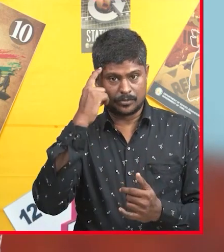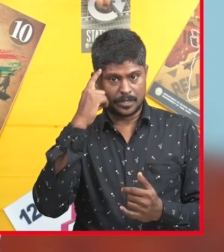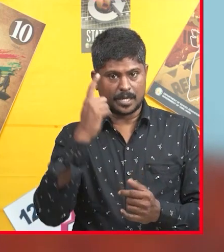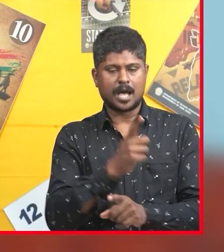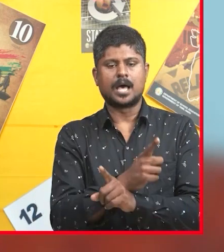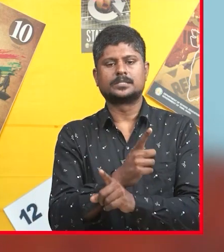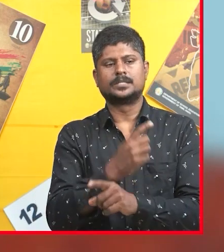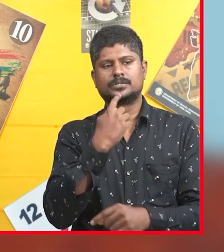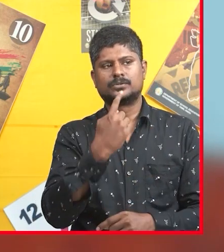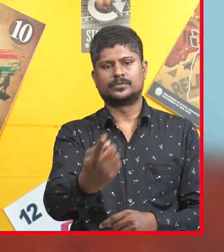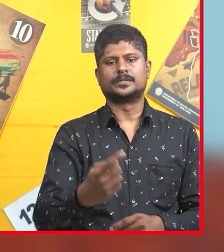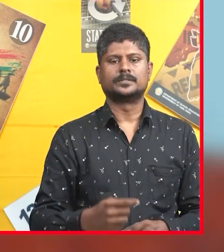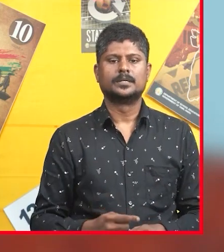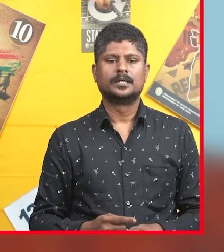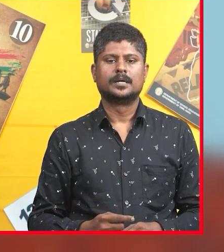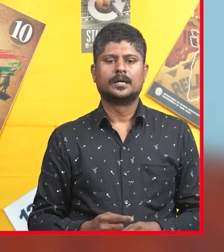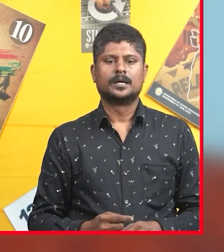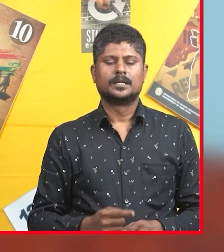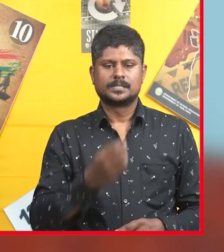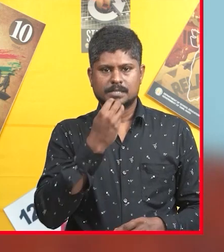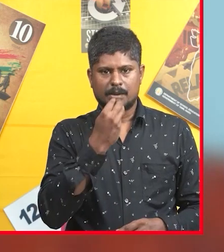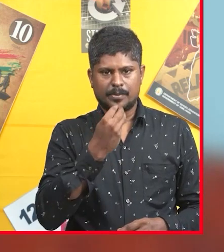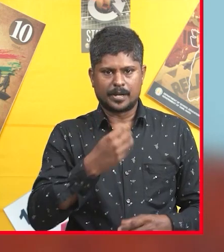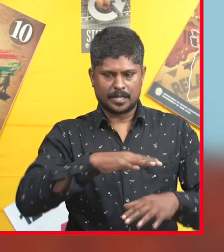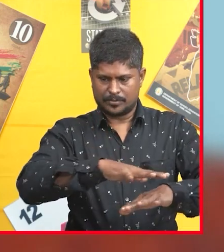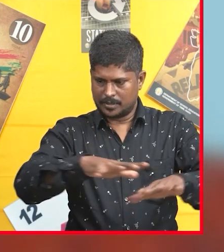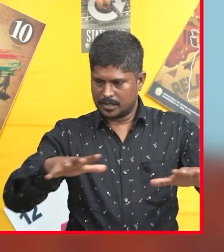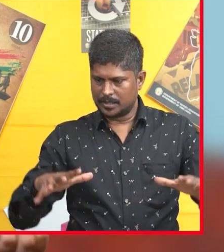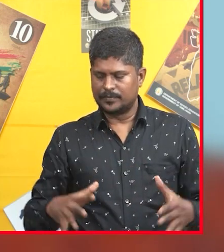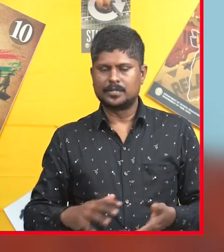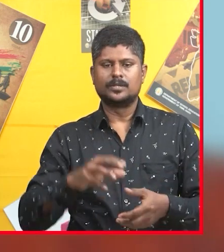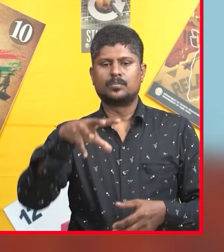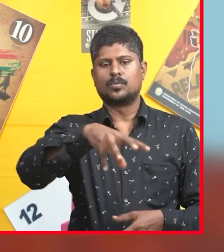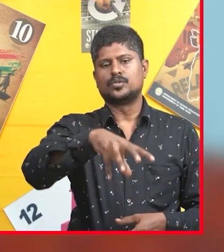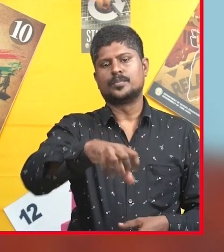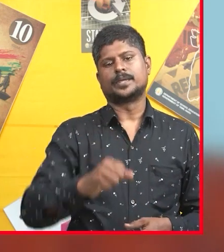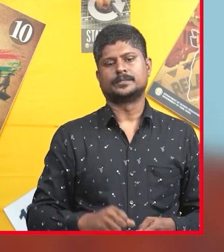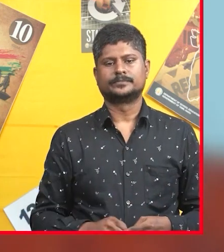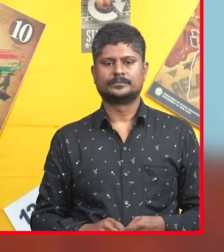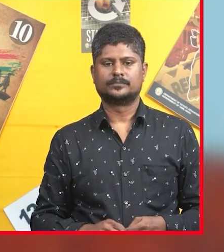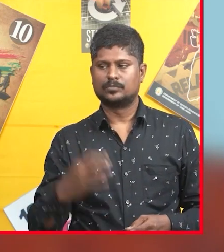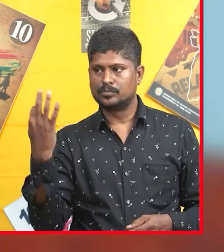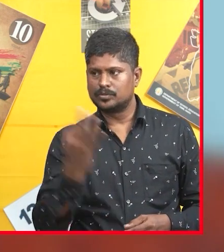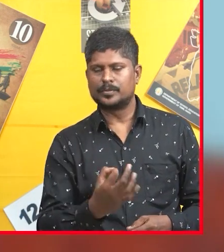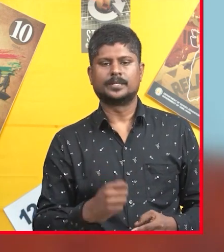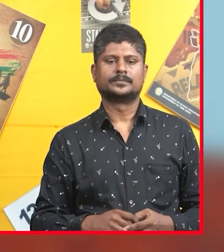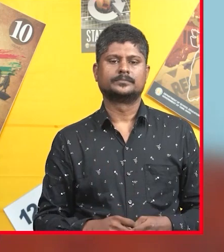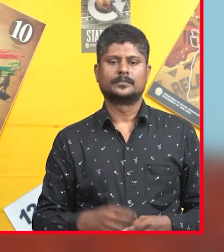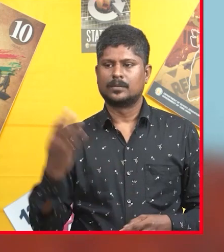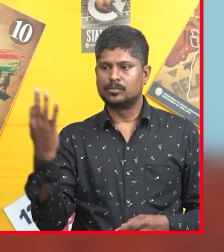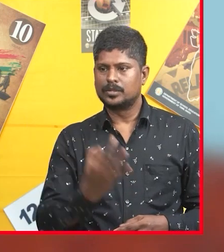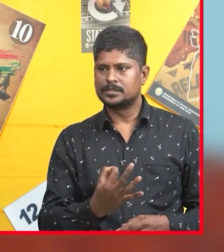என்ன சொல்லியிருக்காருன்னா விருந்தே புதுமை அப்படின்னு சொல்றாரு. விருந்து அப்படின்னா புதுமை, புதுசா